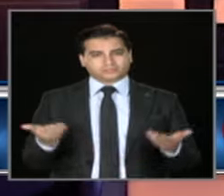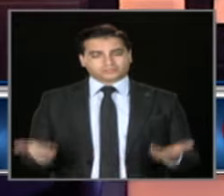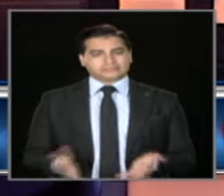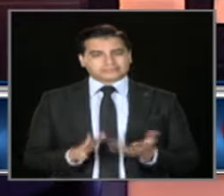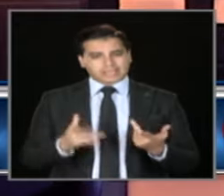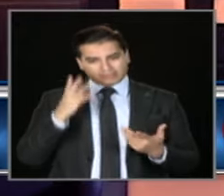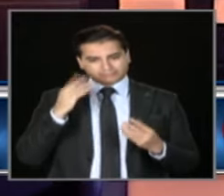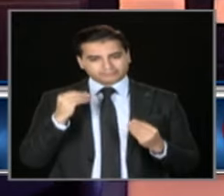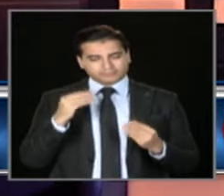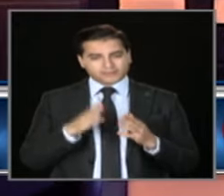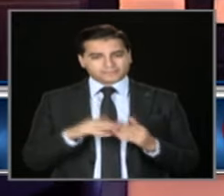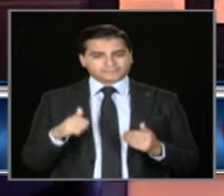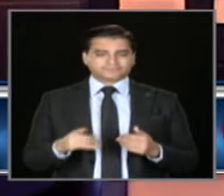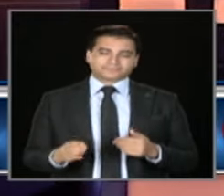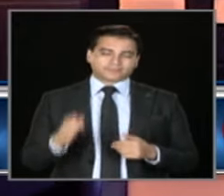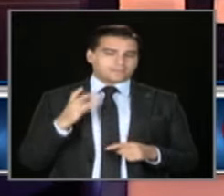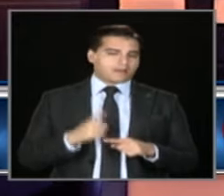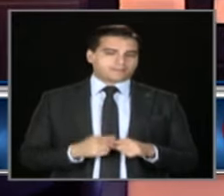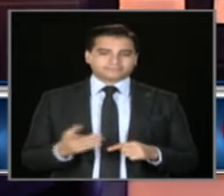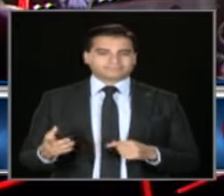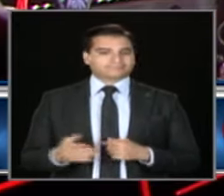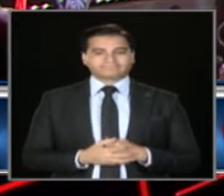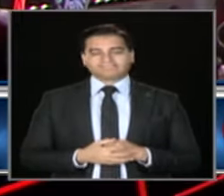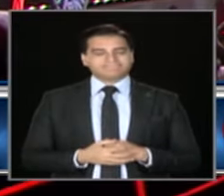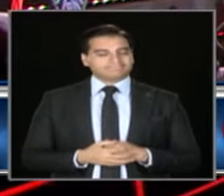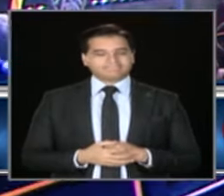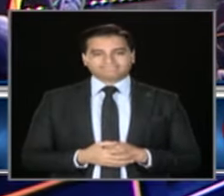ازاي خالد العوضي اجابه